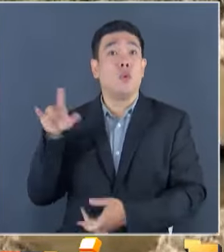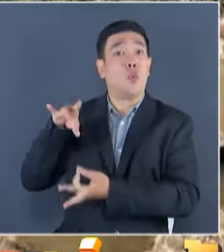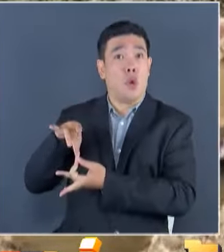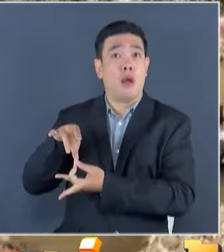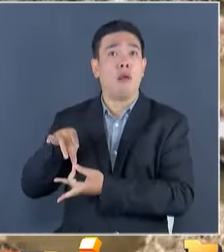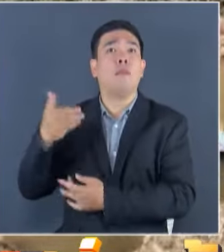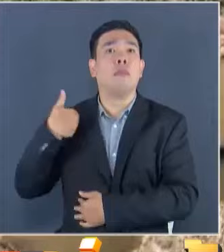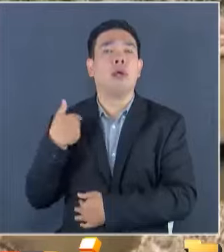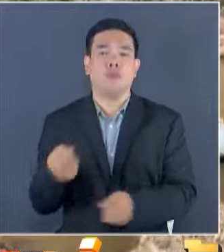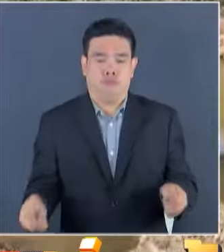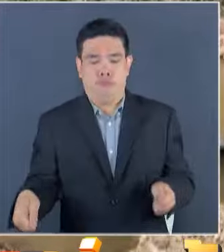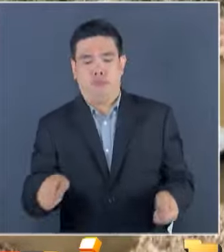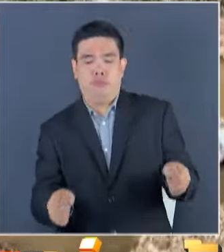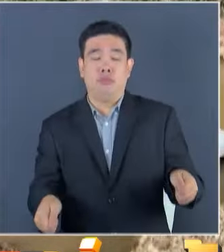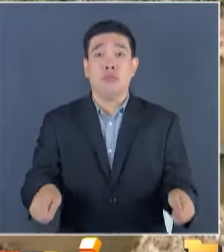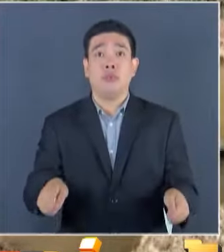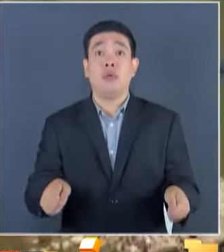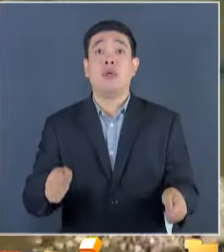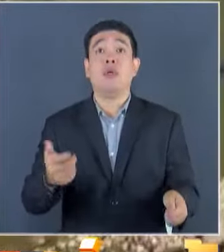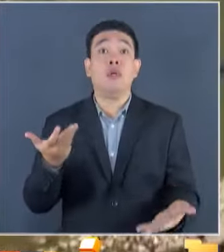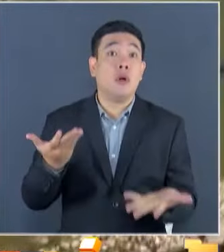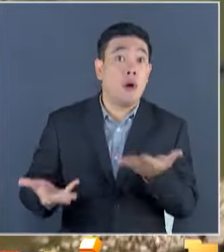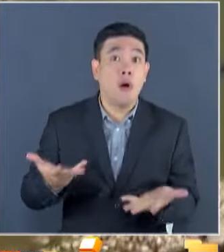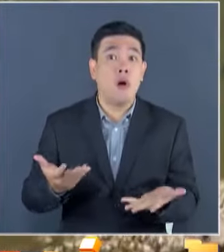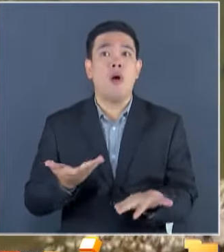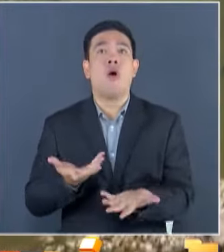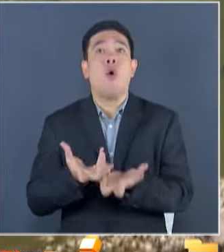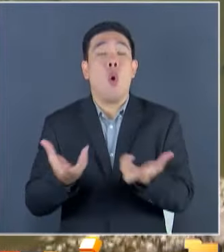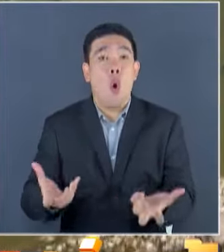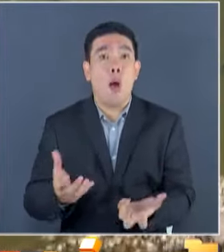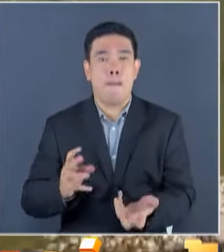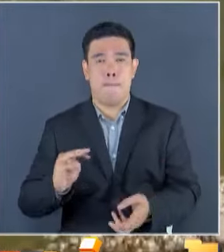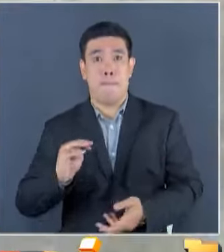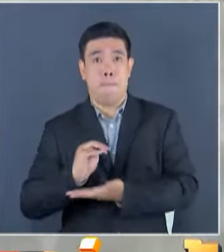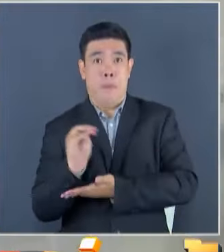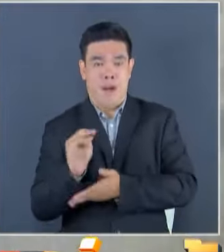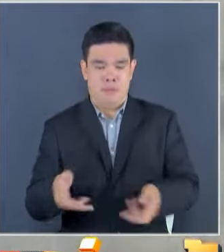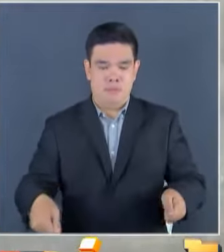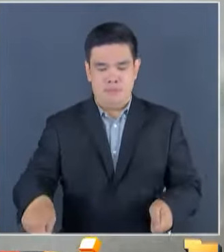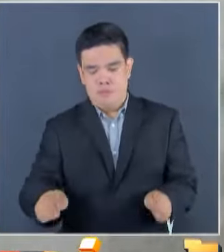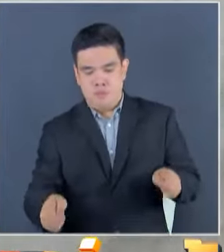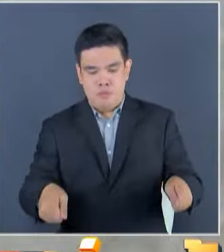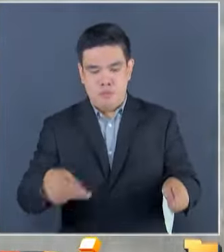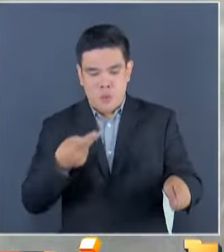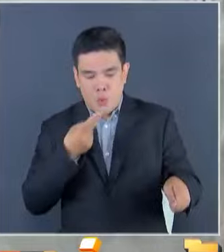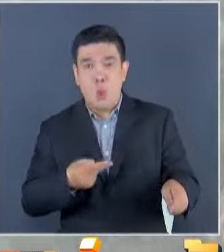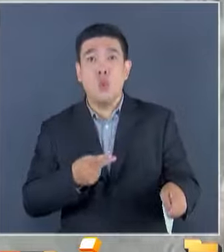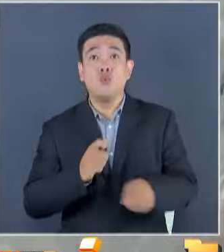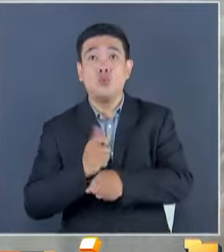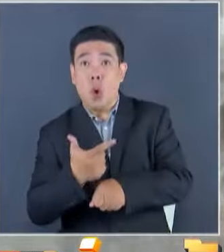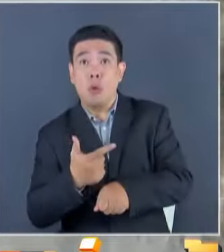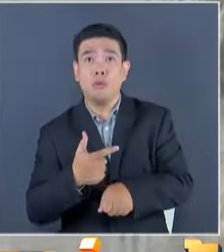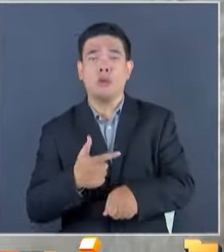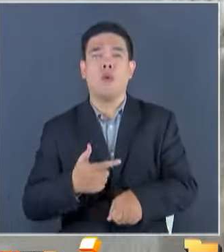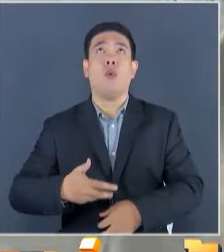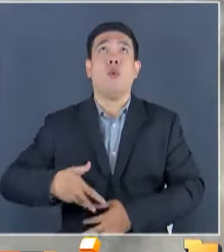ชมนี่อย่างบางคนใช้กระทะถูกไหมบางคนก็ใช้อุปกรณ์ร่อนที่ทำจากไม้ฮะลงไปร่อนหาเศษทองคำกลางแม่น้ำท่ากลางอุณ